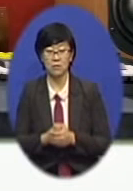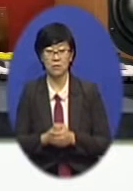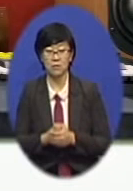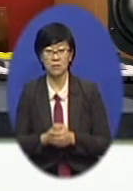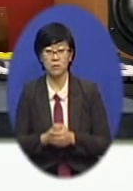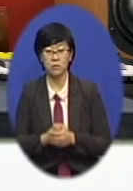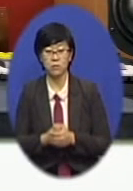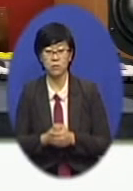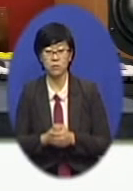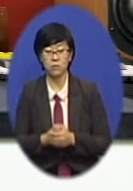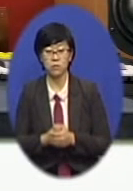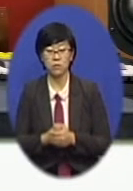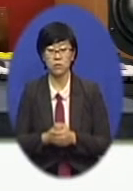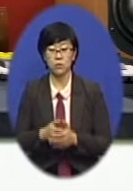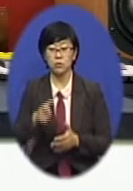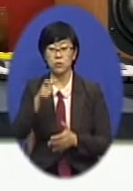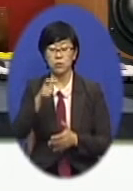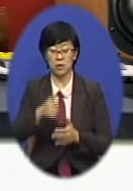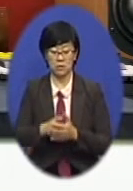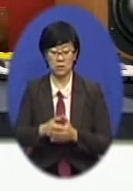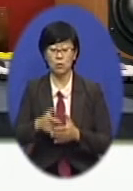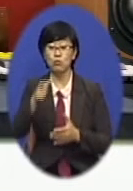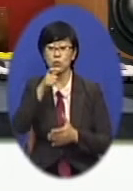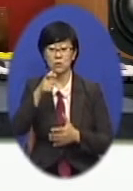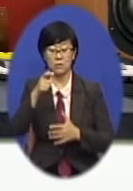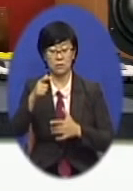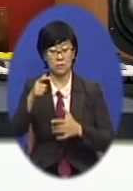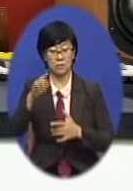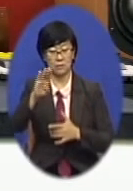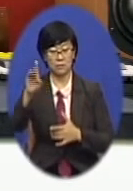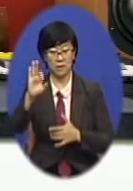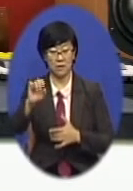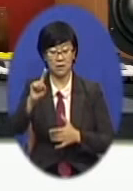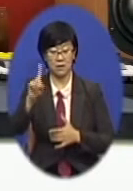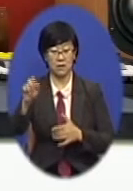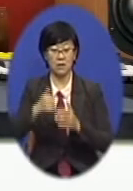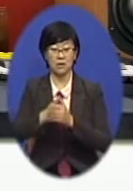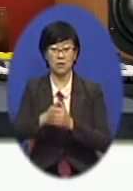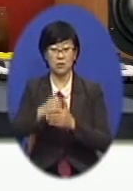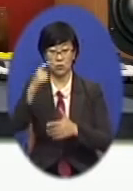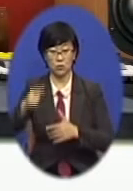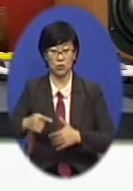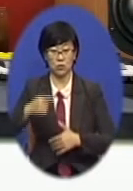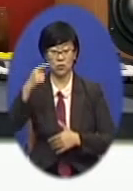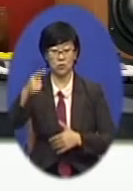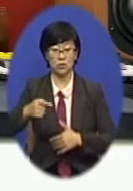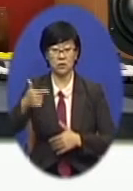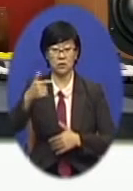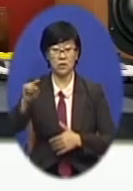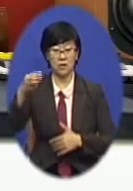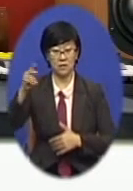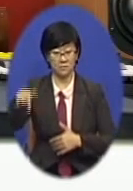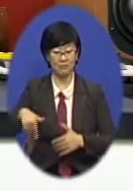선생님이 불렀던 그 물방아 도는 내력 하겠습니다. 아, 아 물방아 좋죠. 물방아 도는 내력. 아니 물방아 도는 내력.